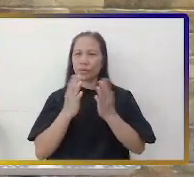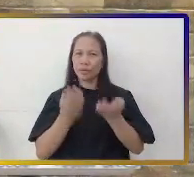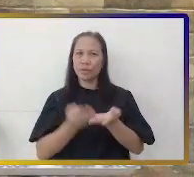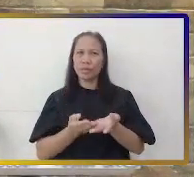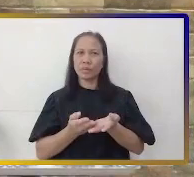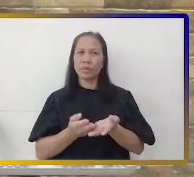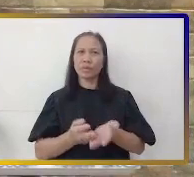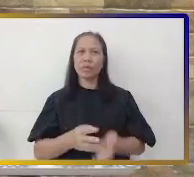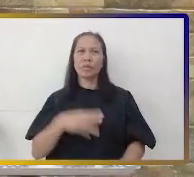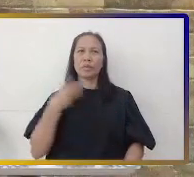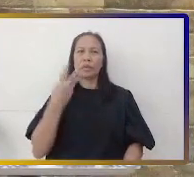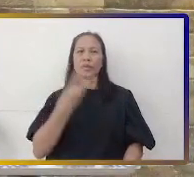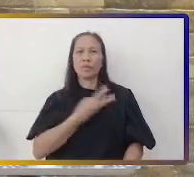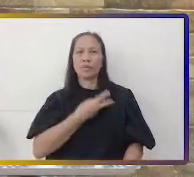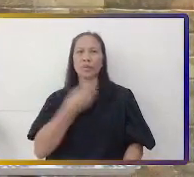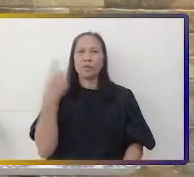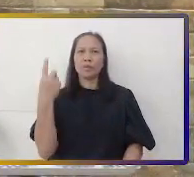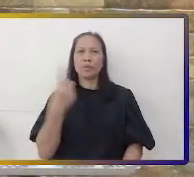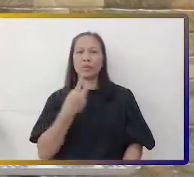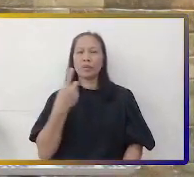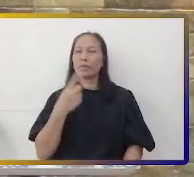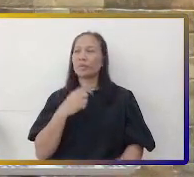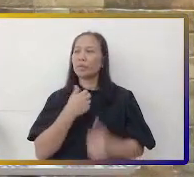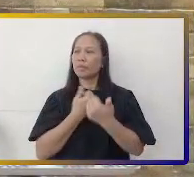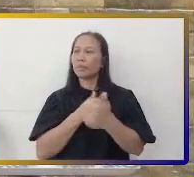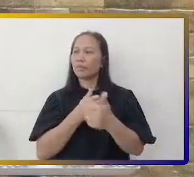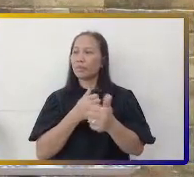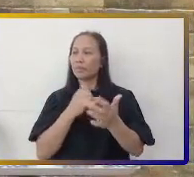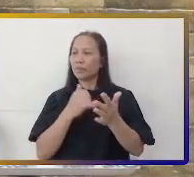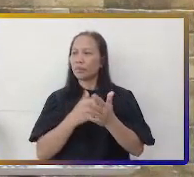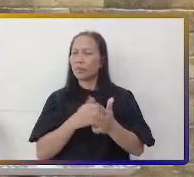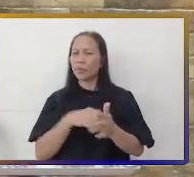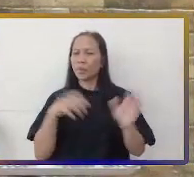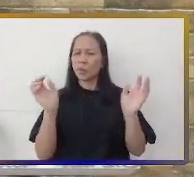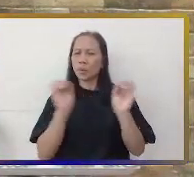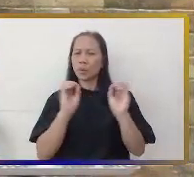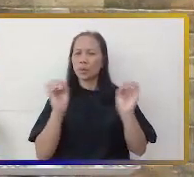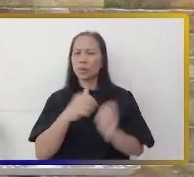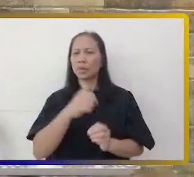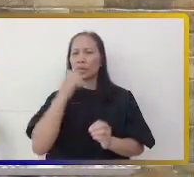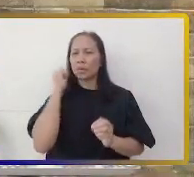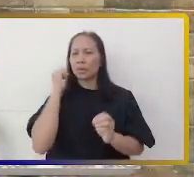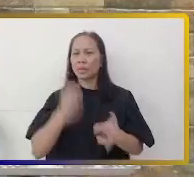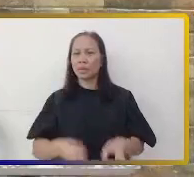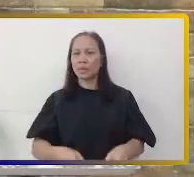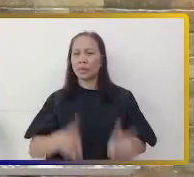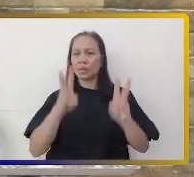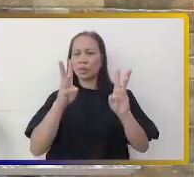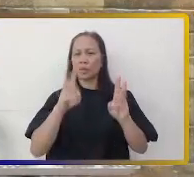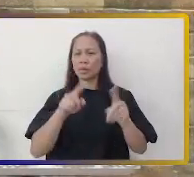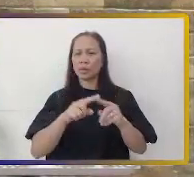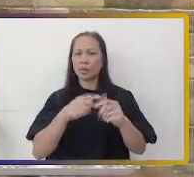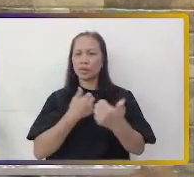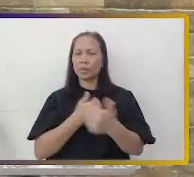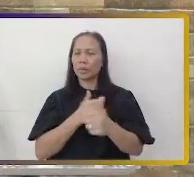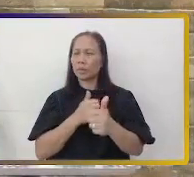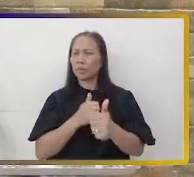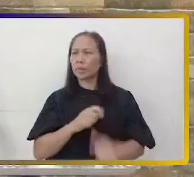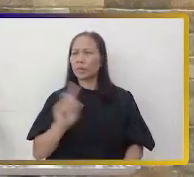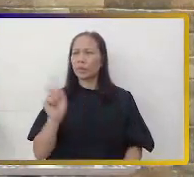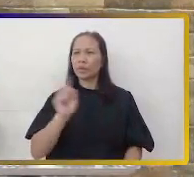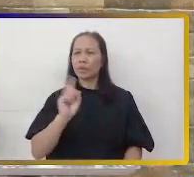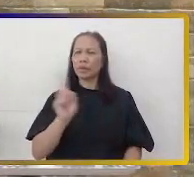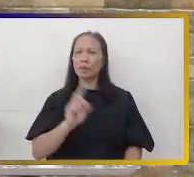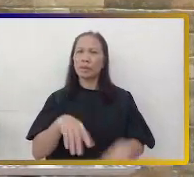natin tinuturo ng Bibliya Wala na po tayong pinupuntahan Kaya nga po kung ano ang tinuturo ng Bibliya pagdating sa